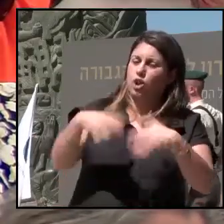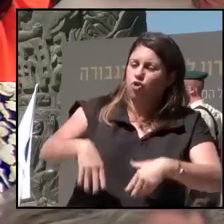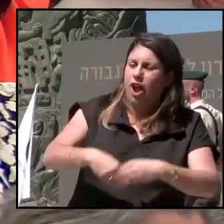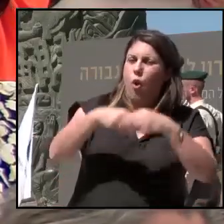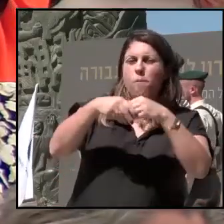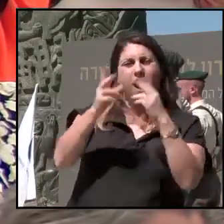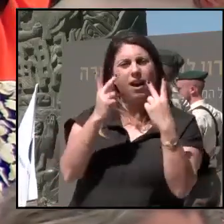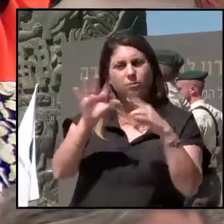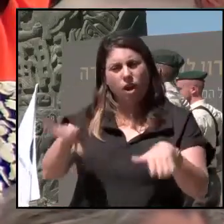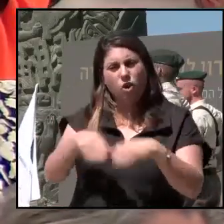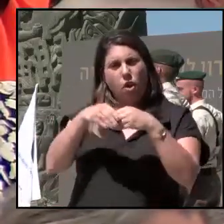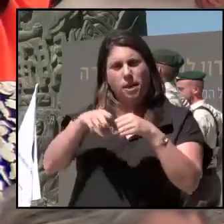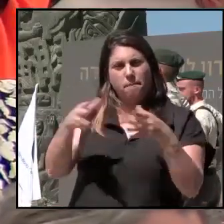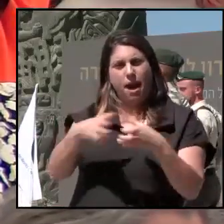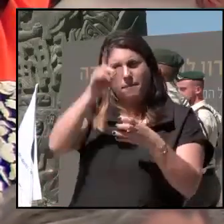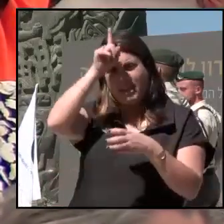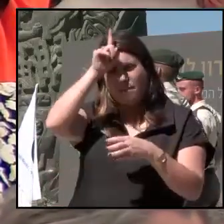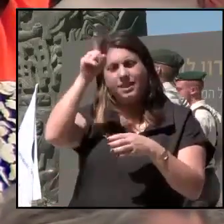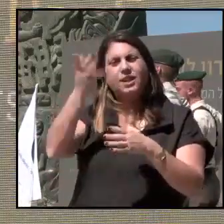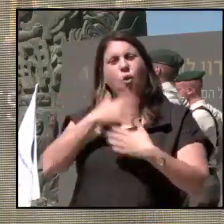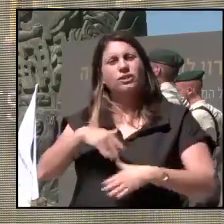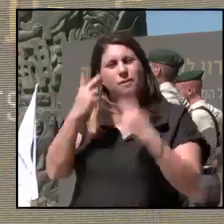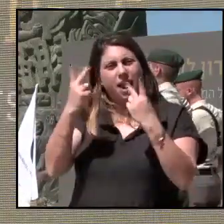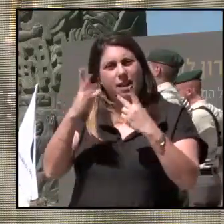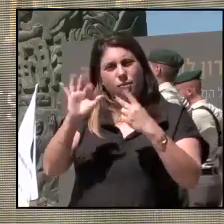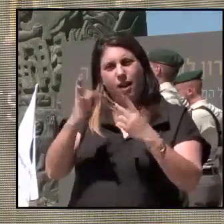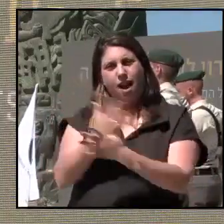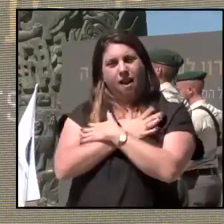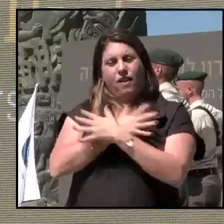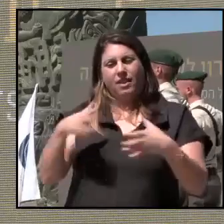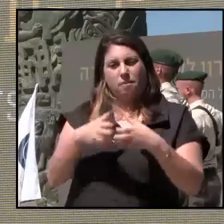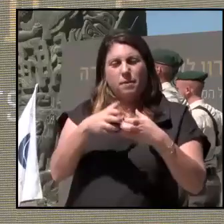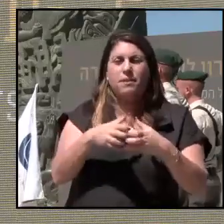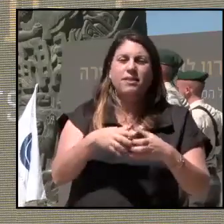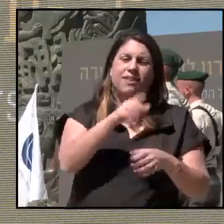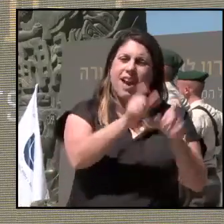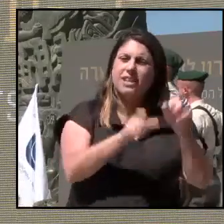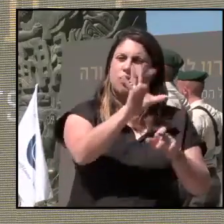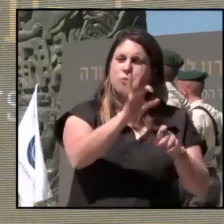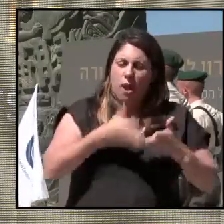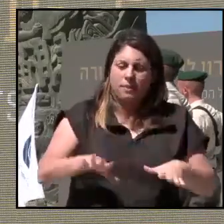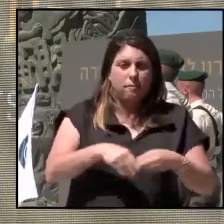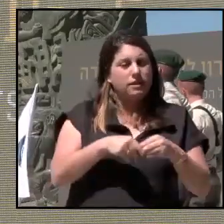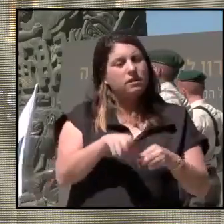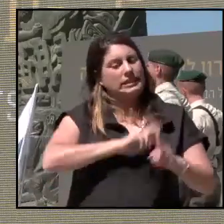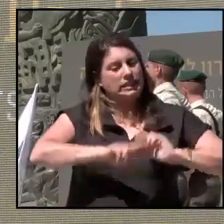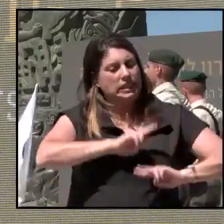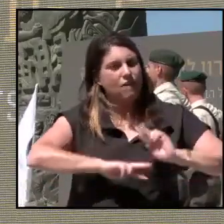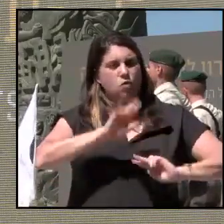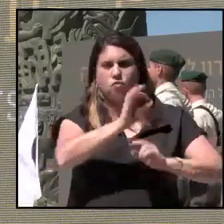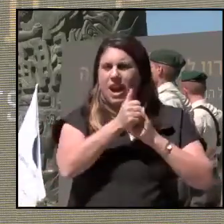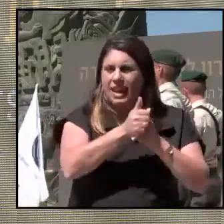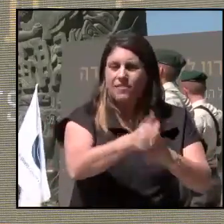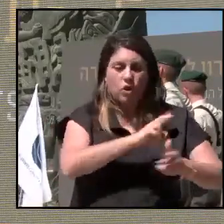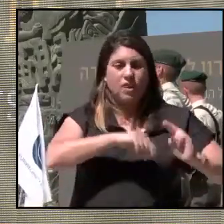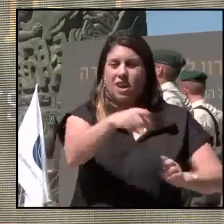העם הגרמני באמצעות הפצת עקרונות אחוות העמים, וחברי בני ברית סבלו רדיפות אכזריות במיוחד. אנשי בני ברית פעלו